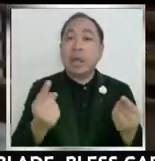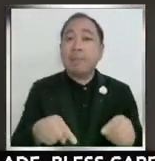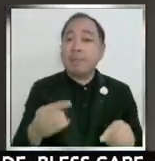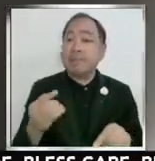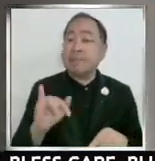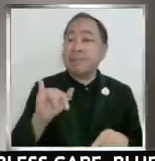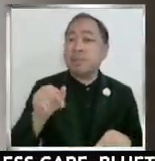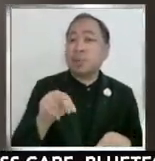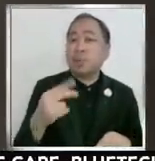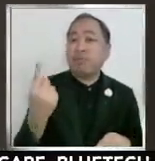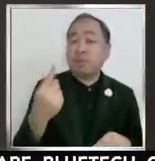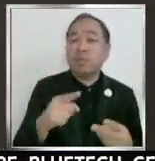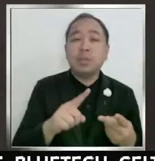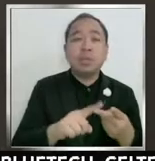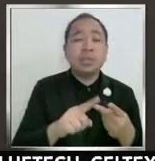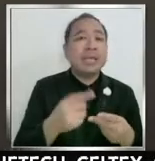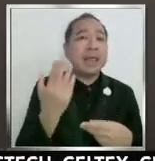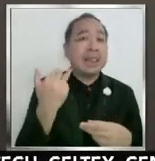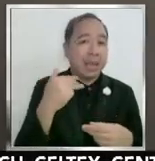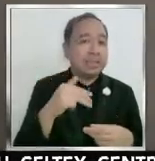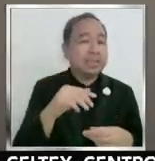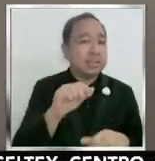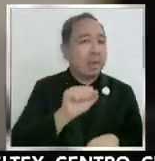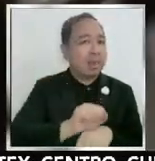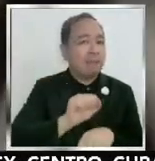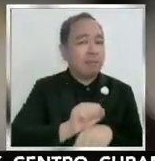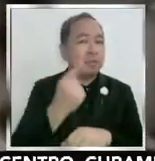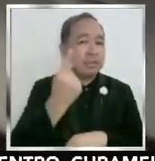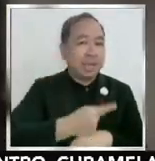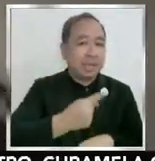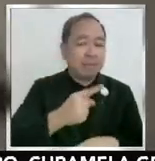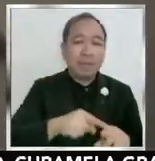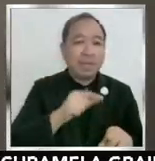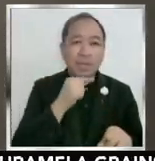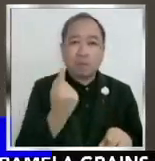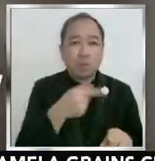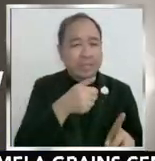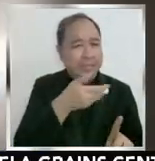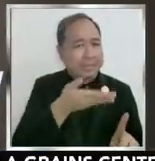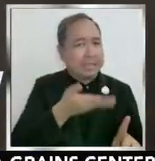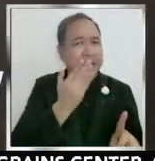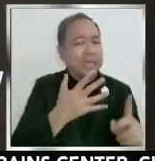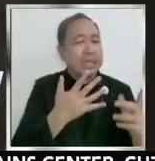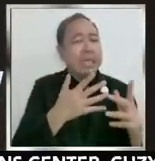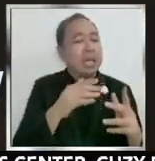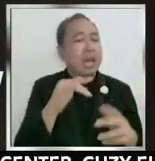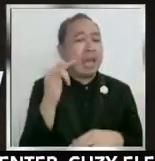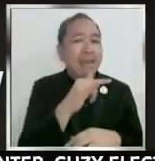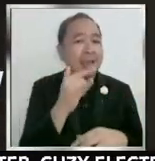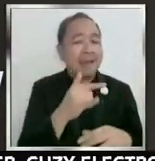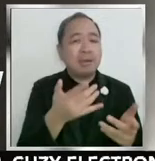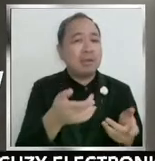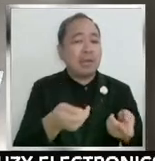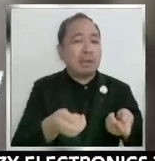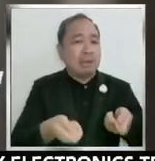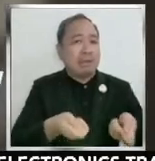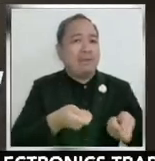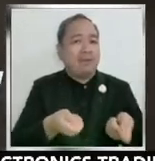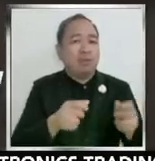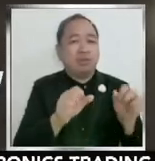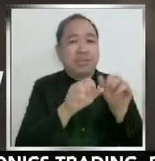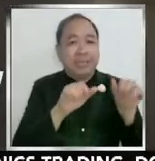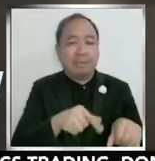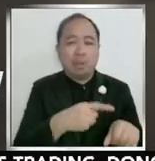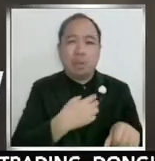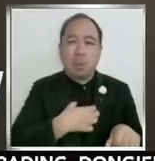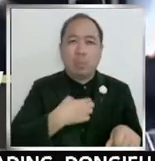Day. Pero hindi lang naman problema sa pumaliang air navigation system ng Civil Aviation Authority of the Philippines ang inireklamo sa NAIA, kundi